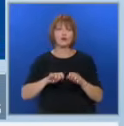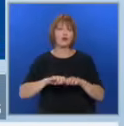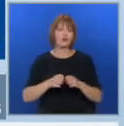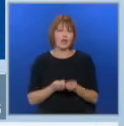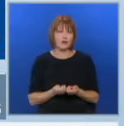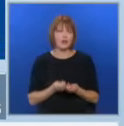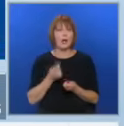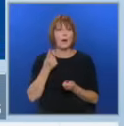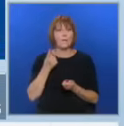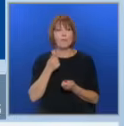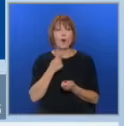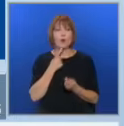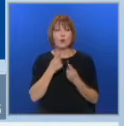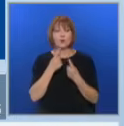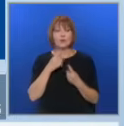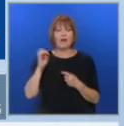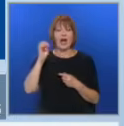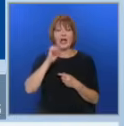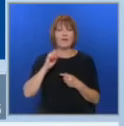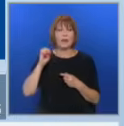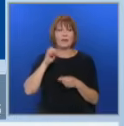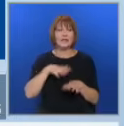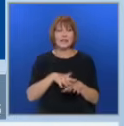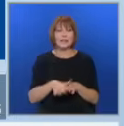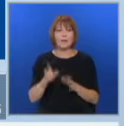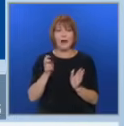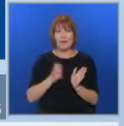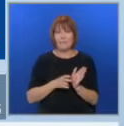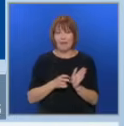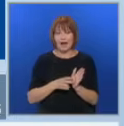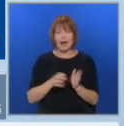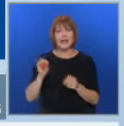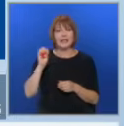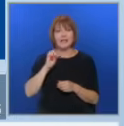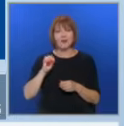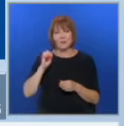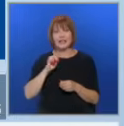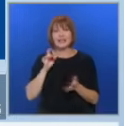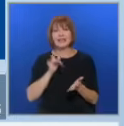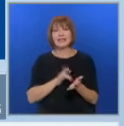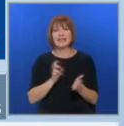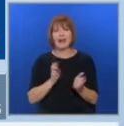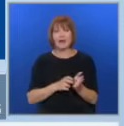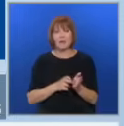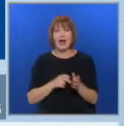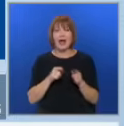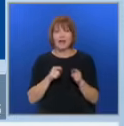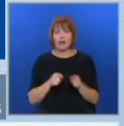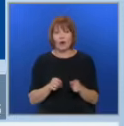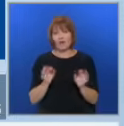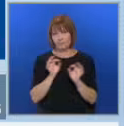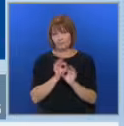по смисъла на устава на Европейската система на централните банки и на Европейската централна банка. Защото такъв акт